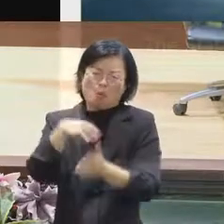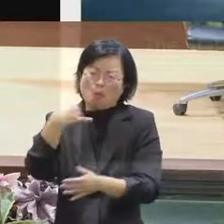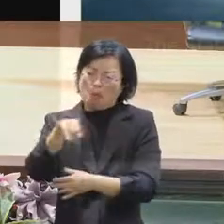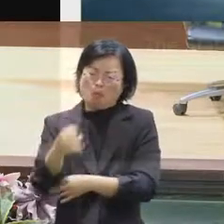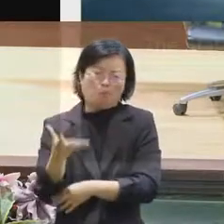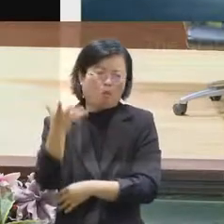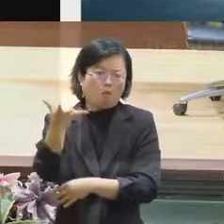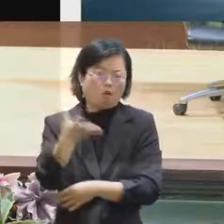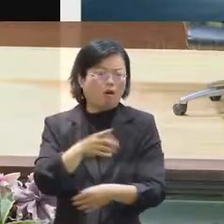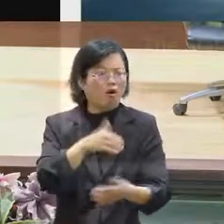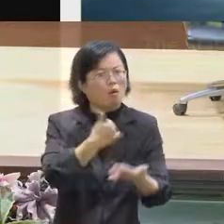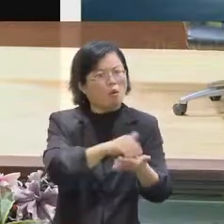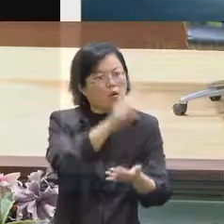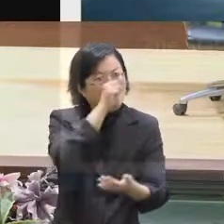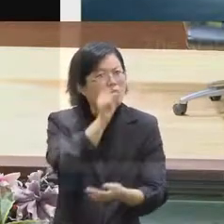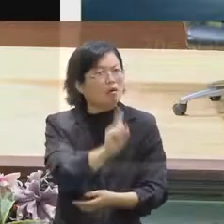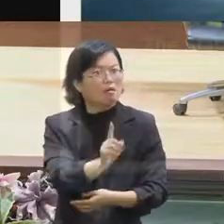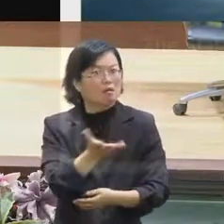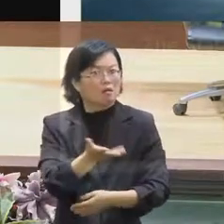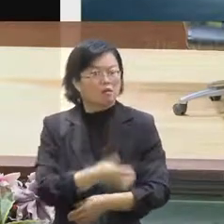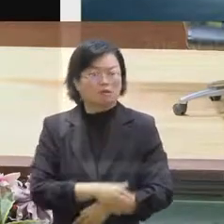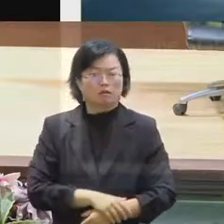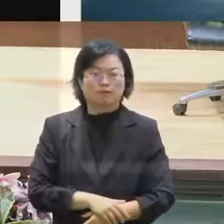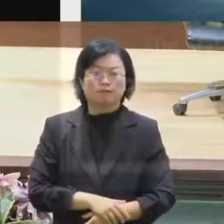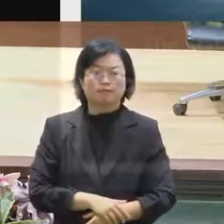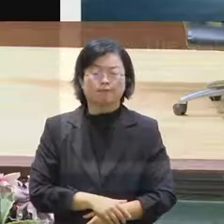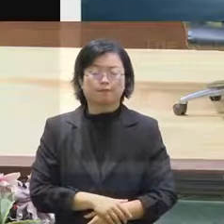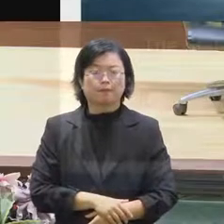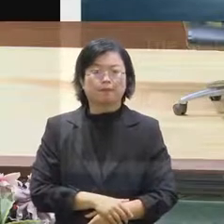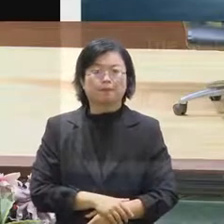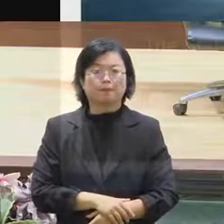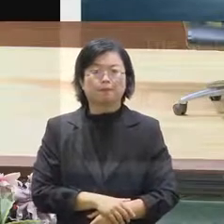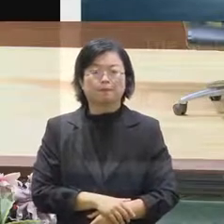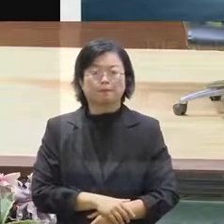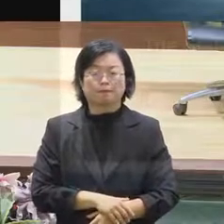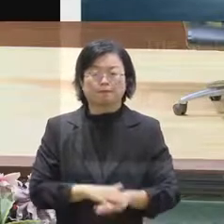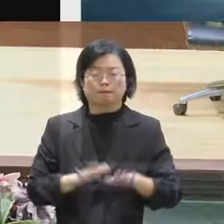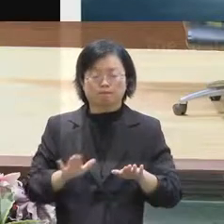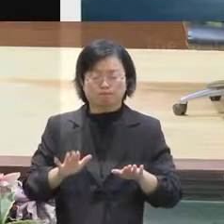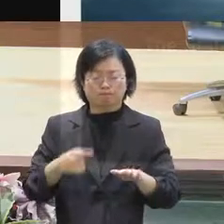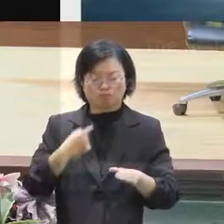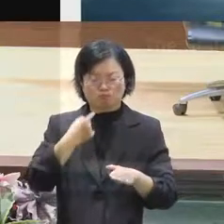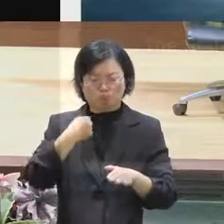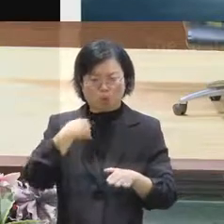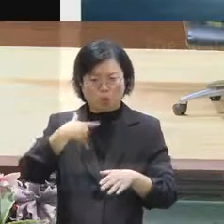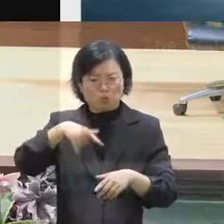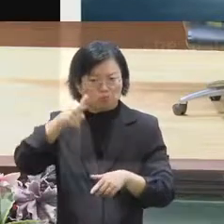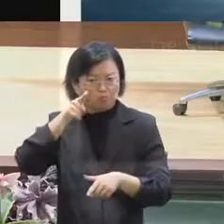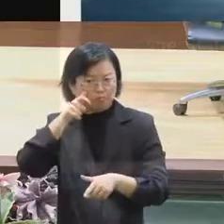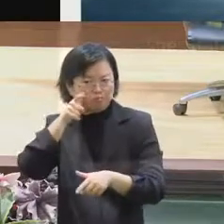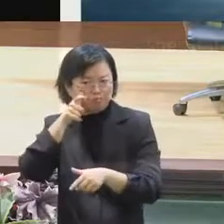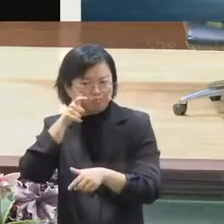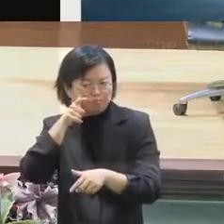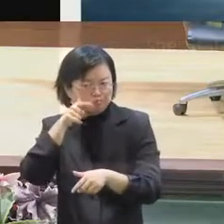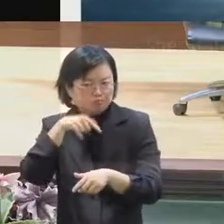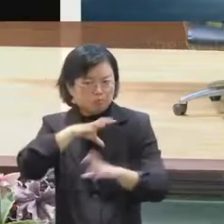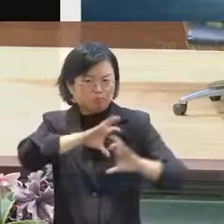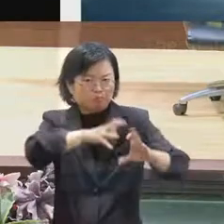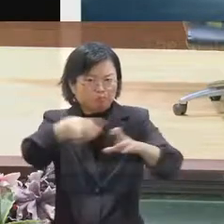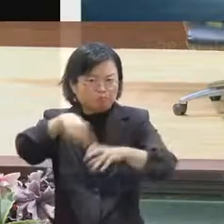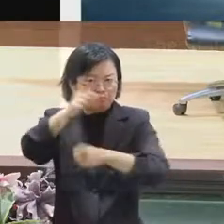我心里面的疑问。我也在目前也在看一些国际上一些最佳的做法，那